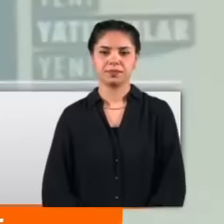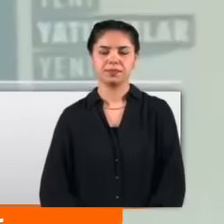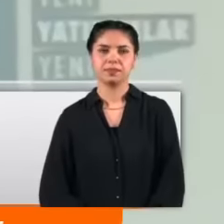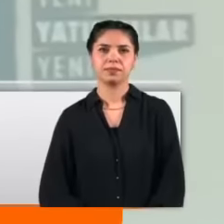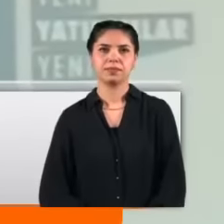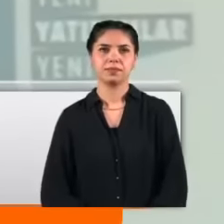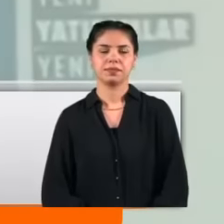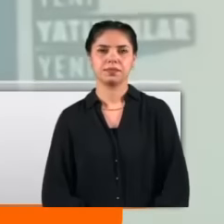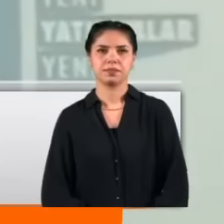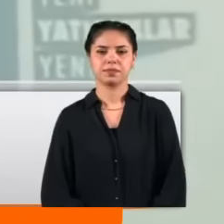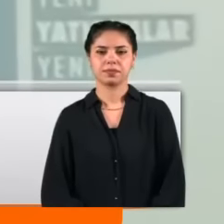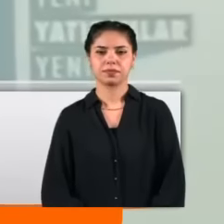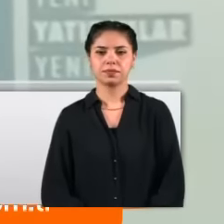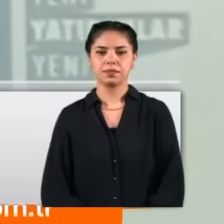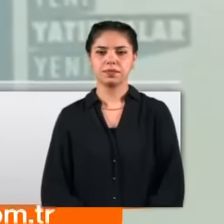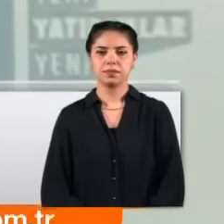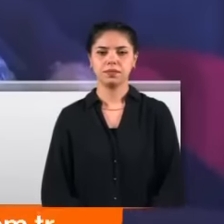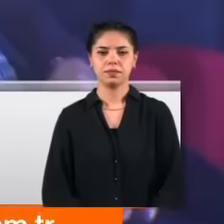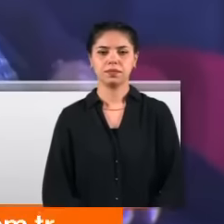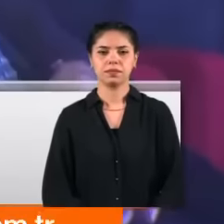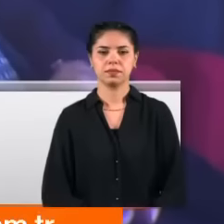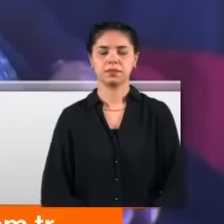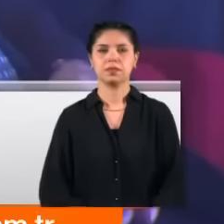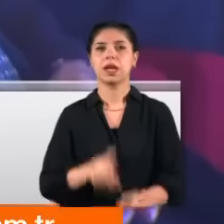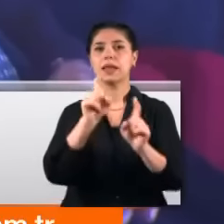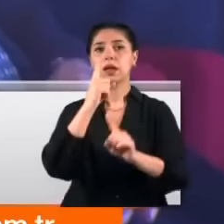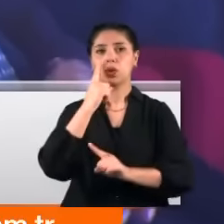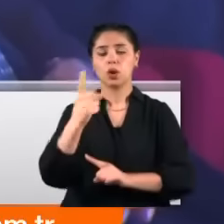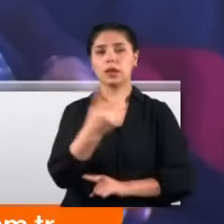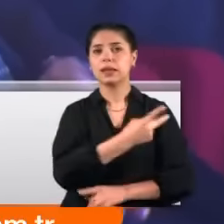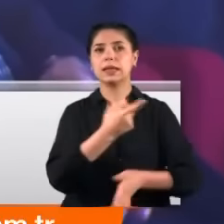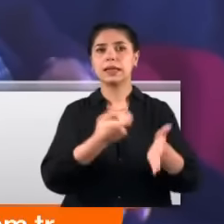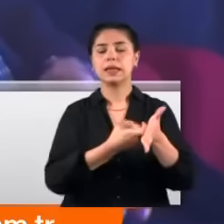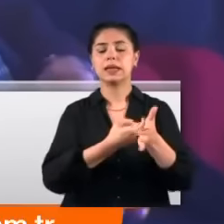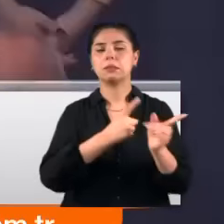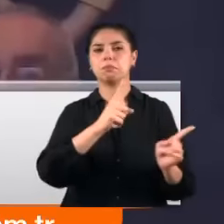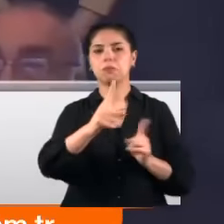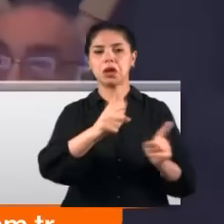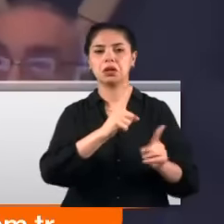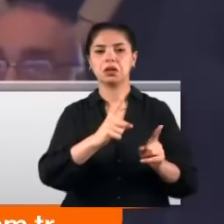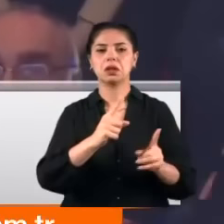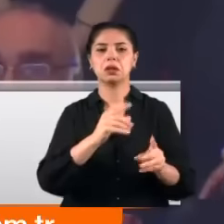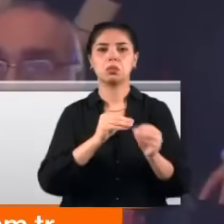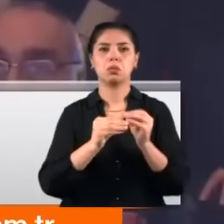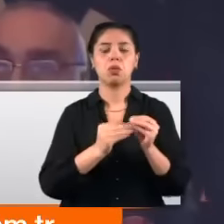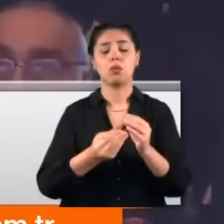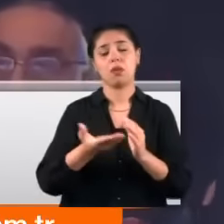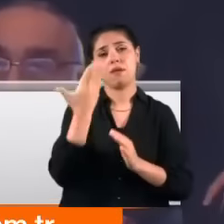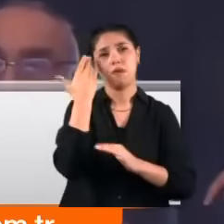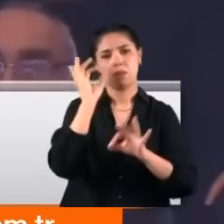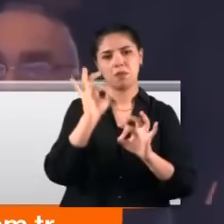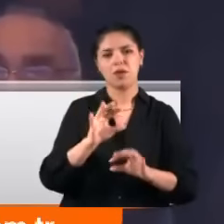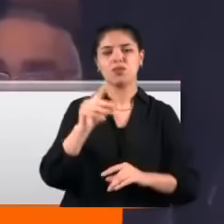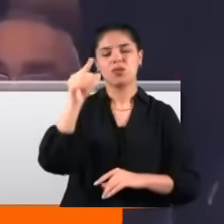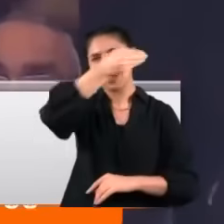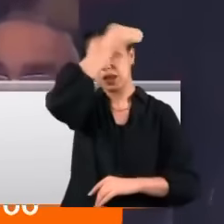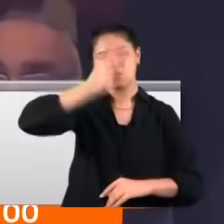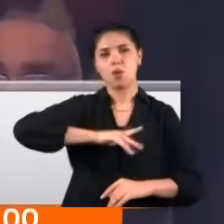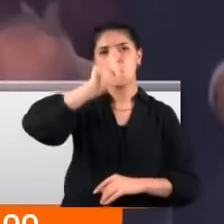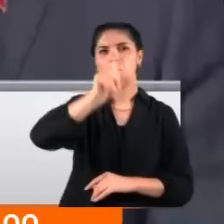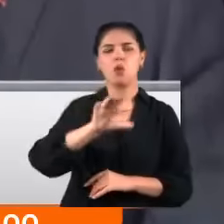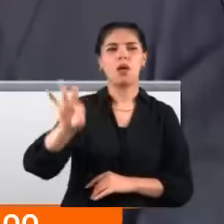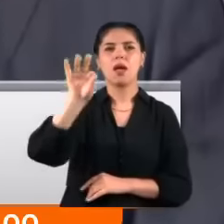bakacağız. Başka bir isim aramaya gerek yok. Kulislere göre iki isim arasında kılıçlar çoktan çekildi. İmamoğlu Eylül ayında yapılması